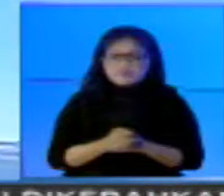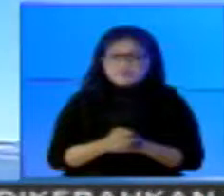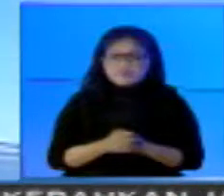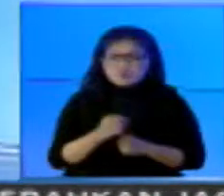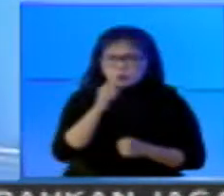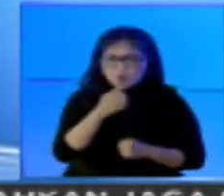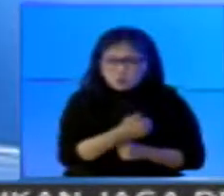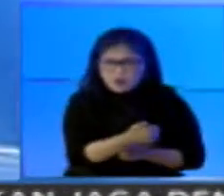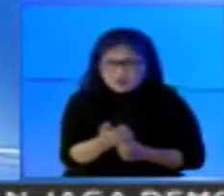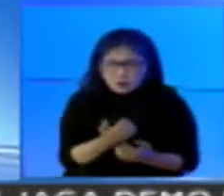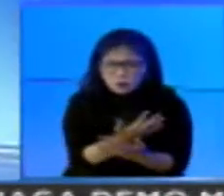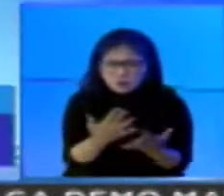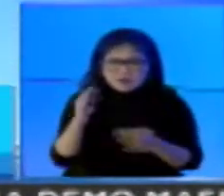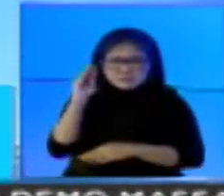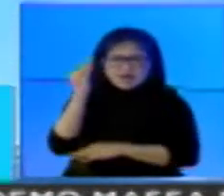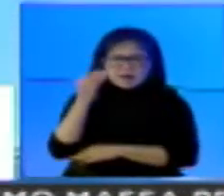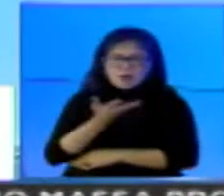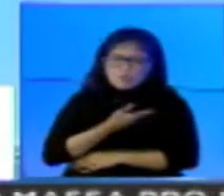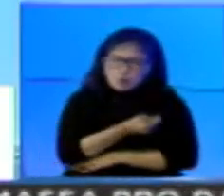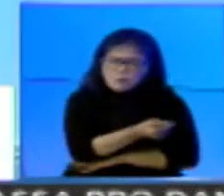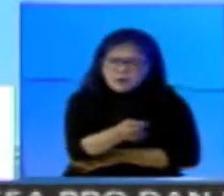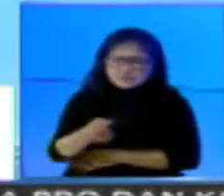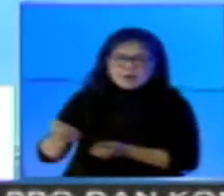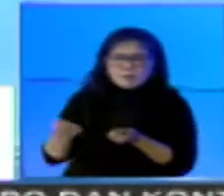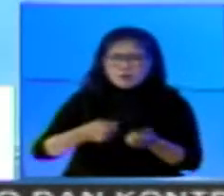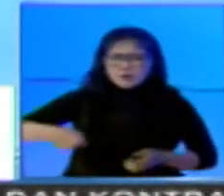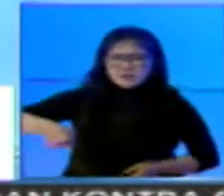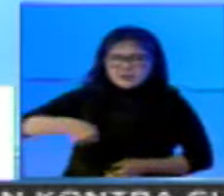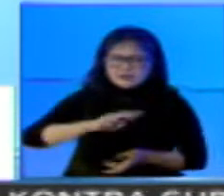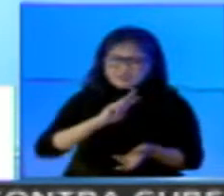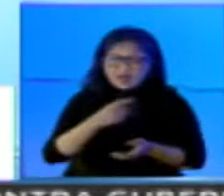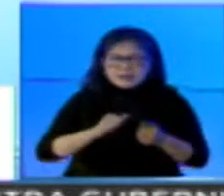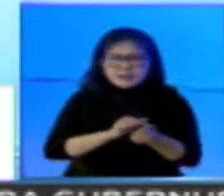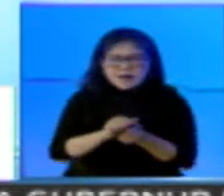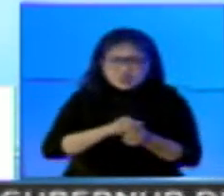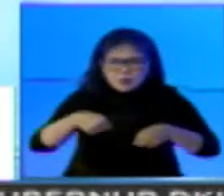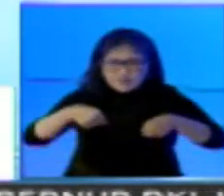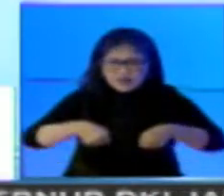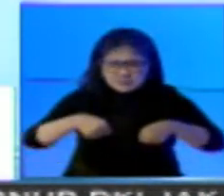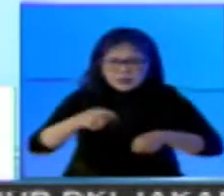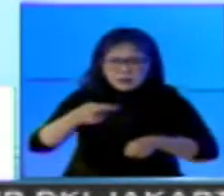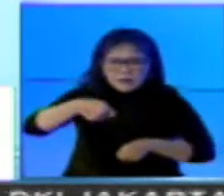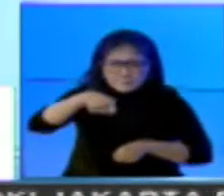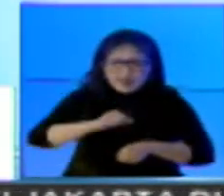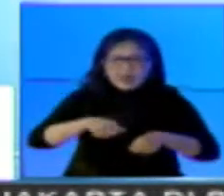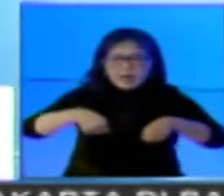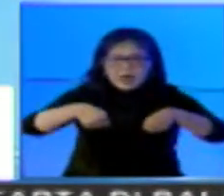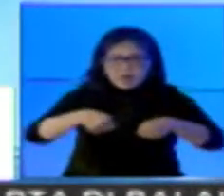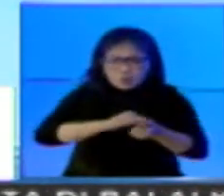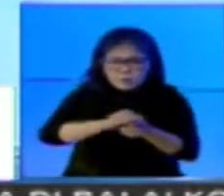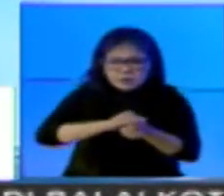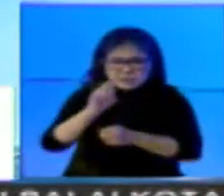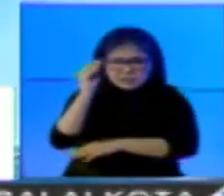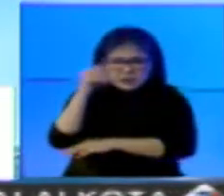Bagi Anda warga Jakarta yang hendak berbelanja, mulailah membawa tas pengganti kantong plastik. Karena penggunaan kantong plastik di Jakarta akan